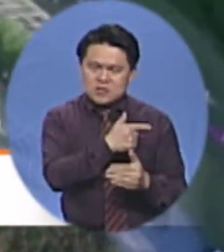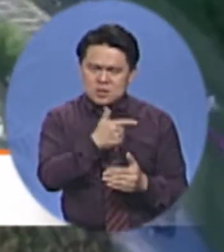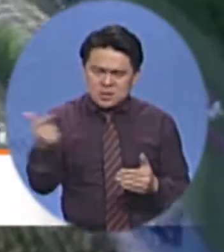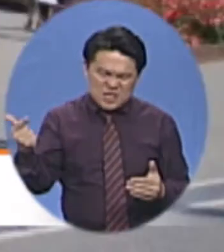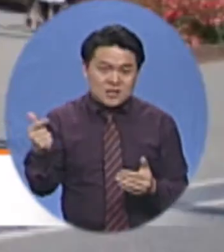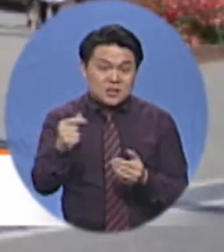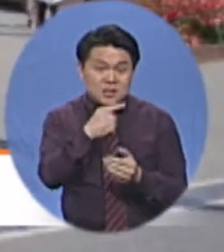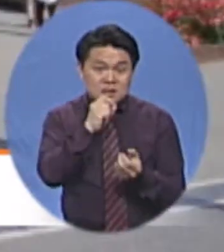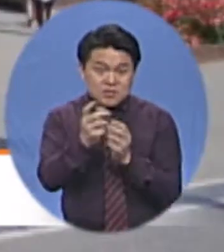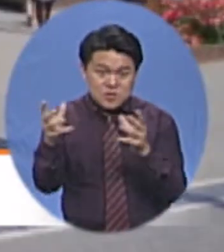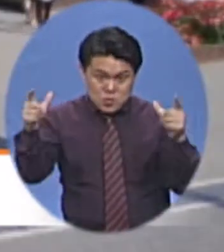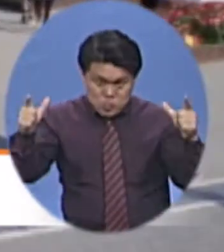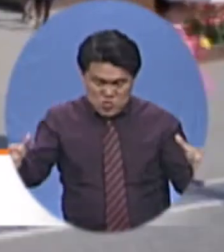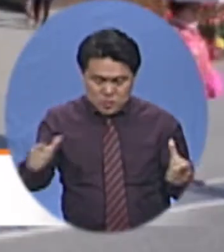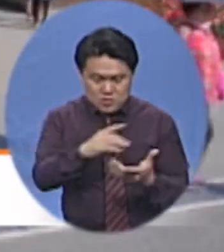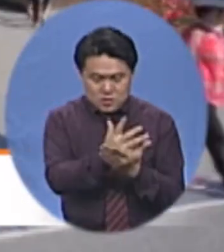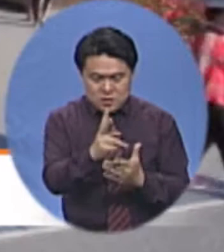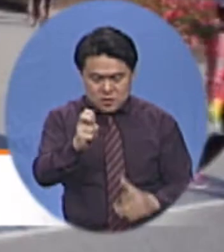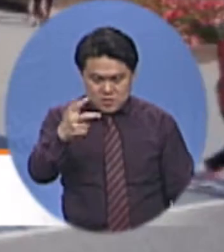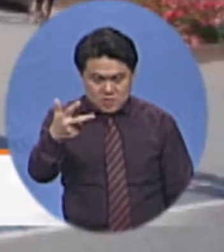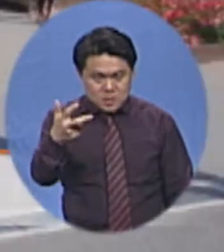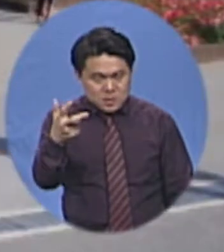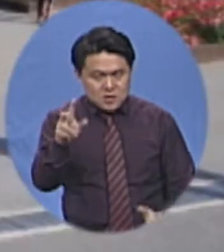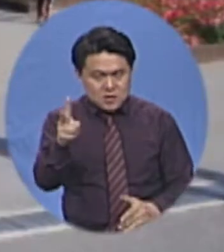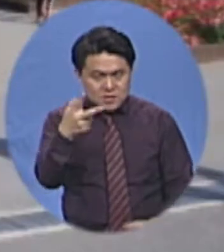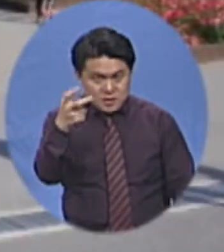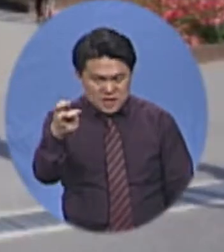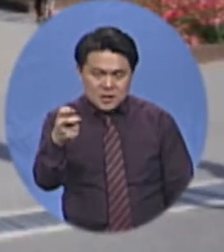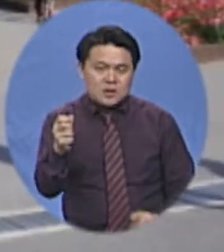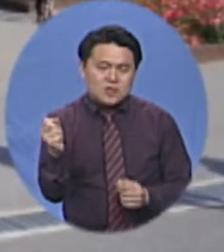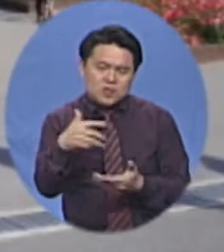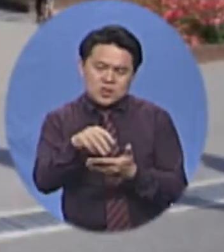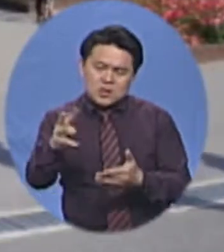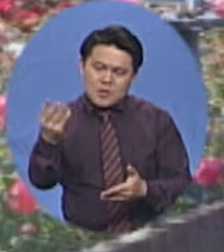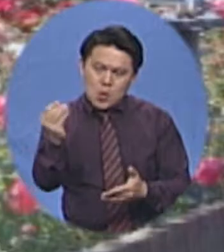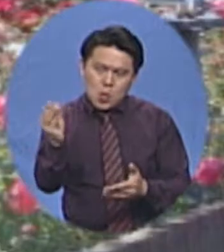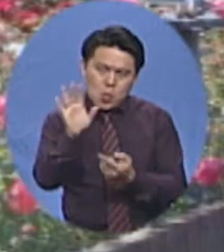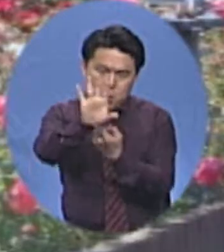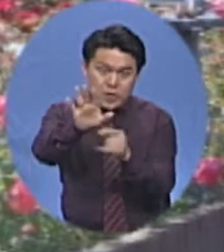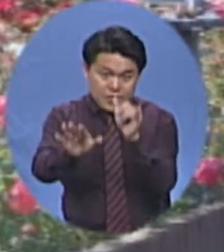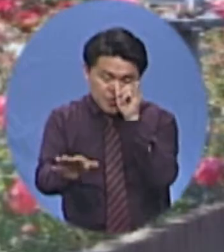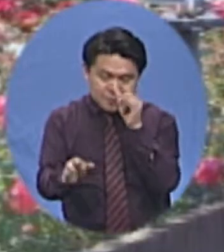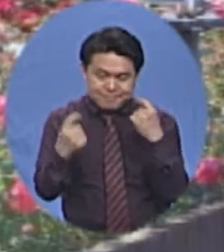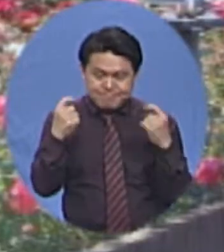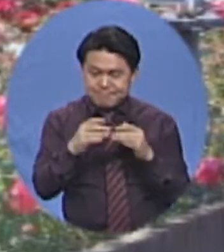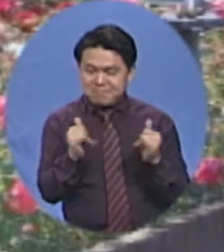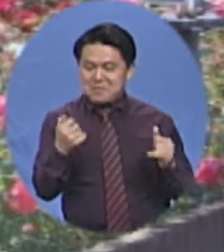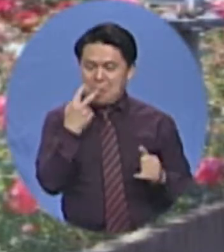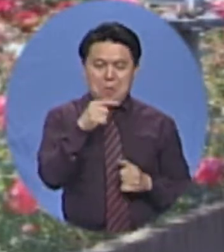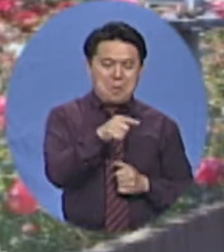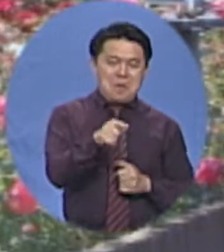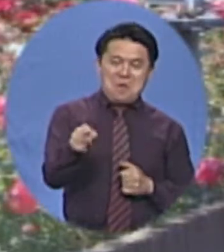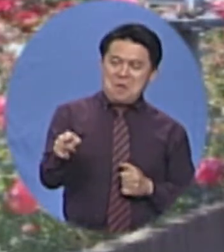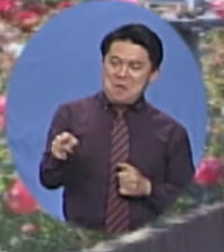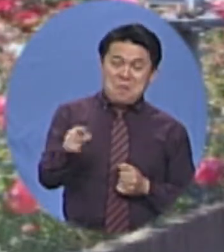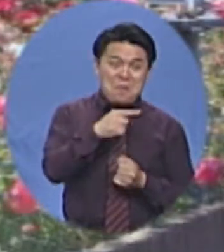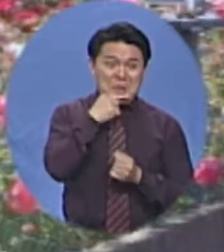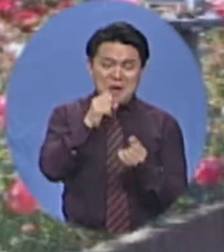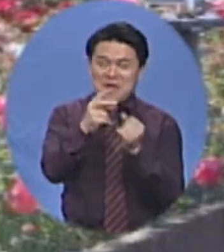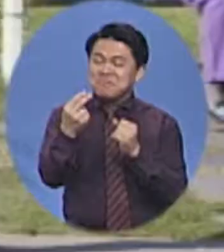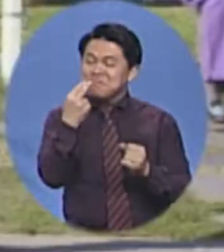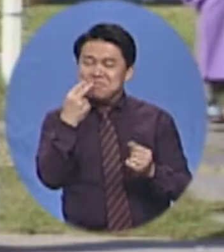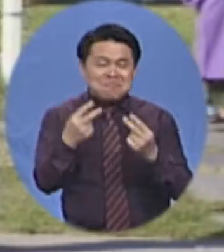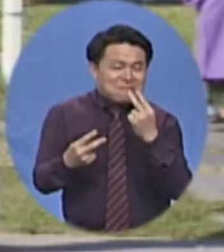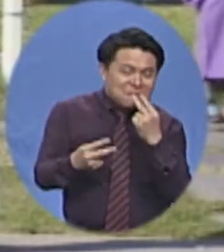장미원에 270여 종, 300만 송이의 장미가 선보입니다. 관광객들은 매혹적인 장미의